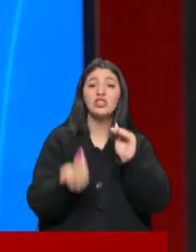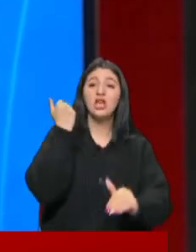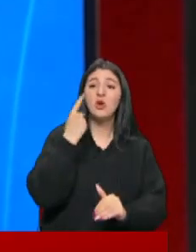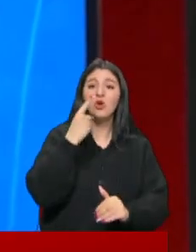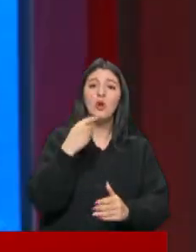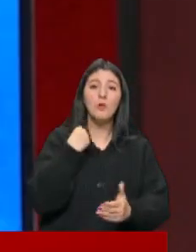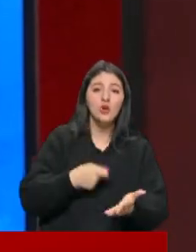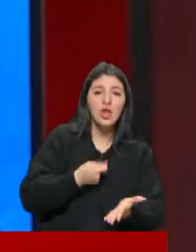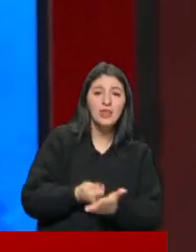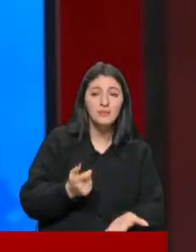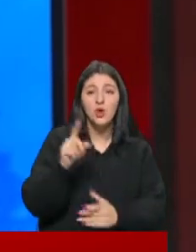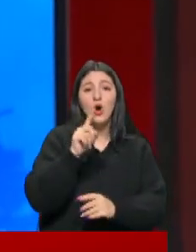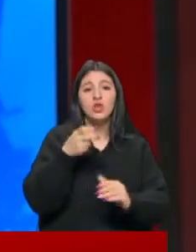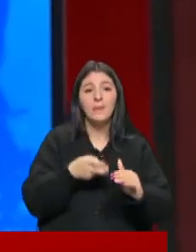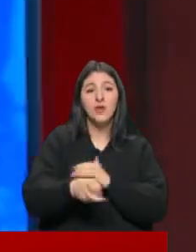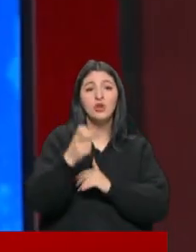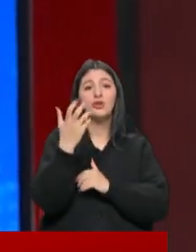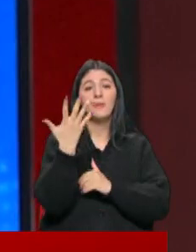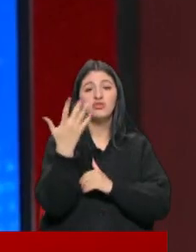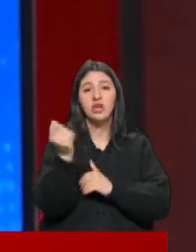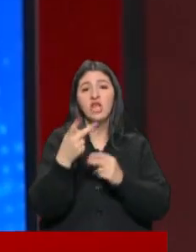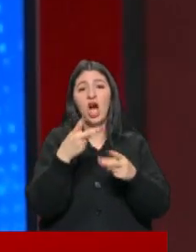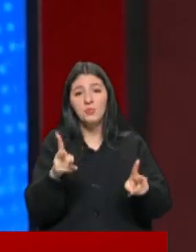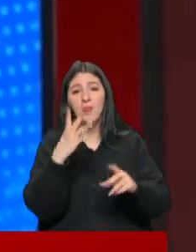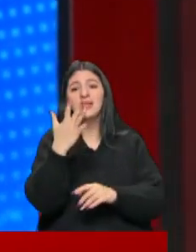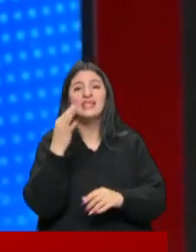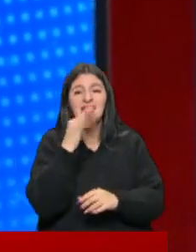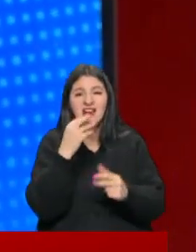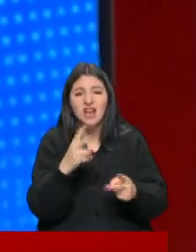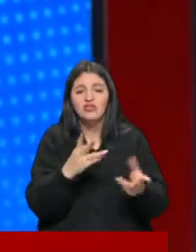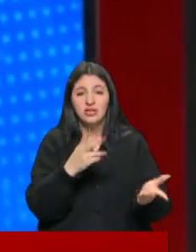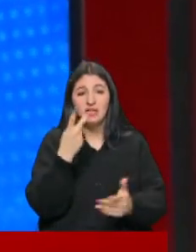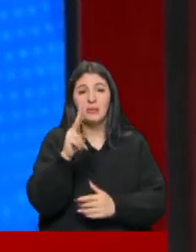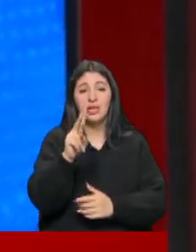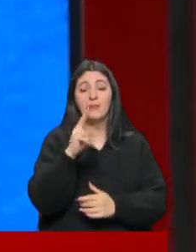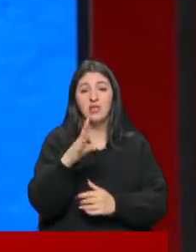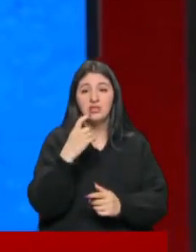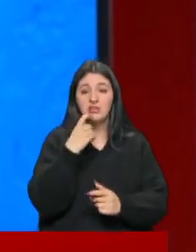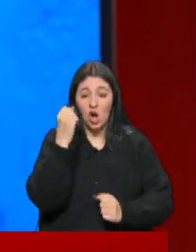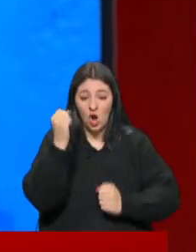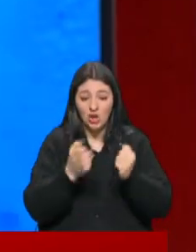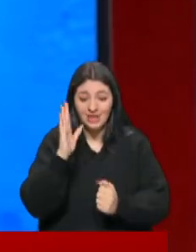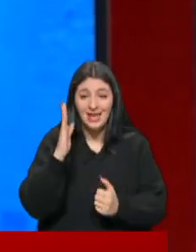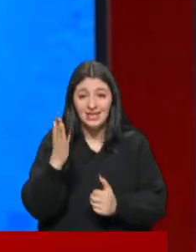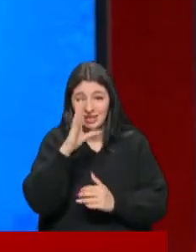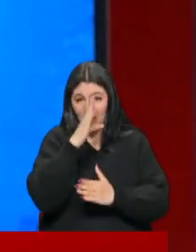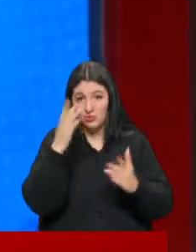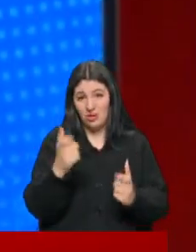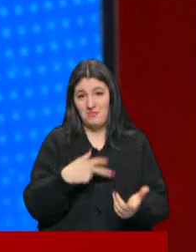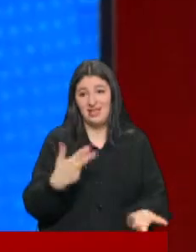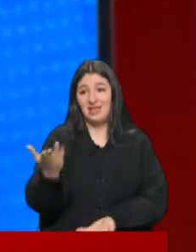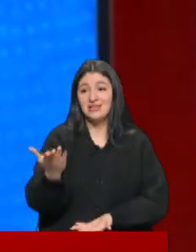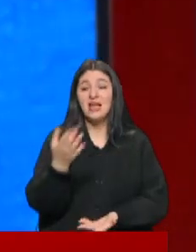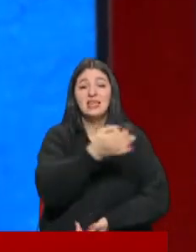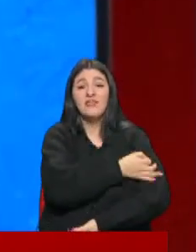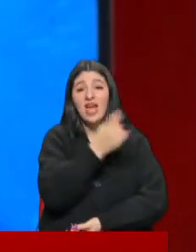dair borcunu ödedik. 10 metro hattının 5'ini açmış, 5'ini de aşmak üzere 2025'e koşarken İstanbul Büyükşehir Belediyesi.